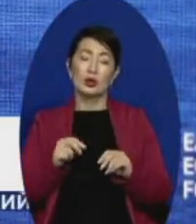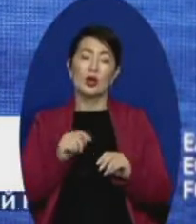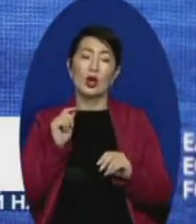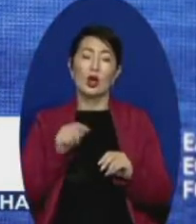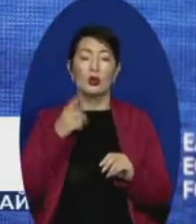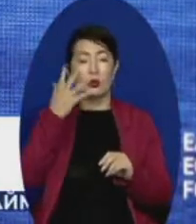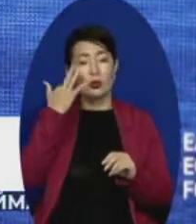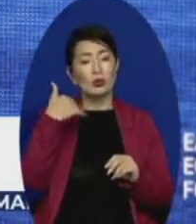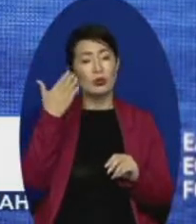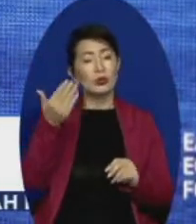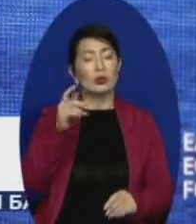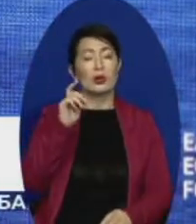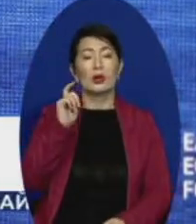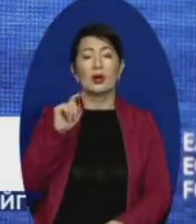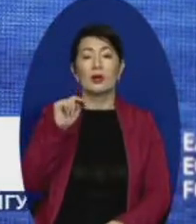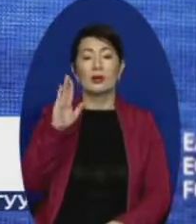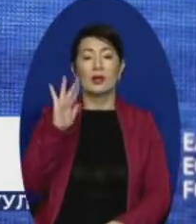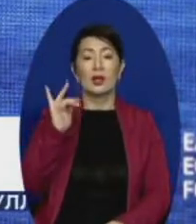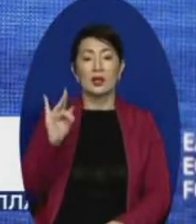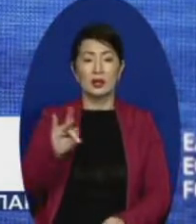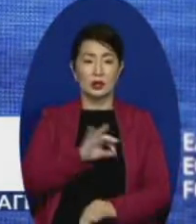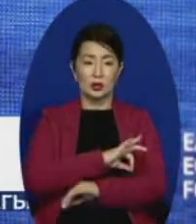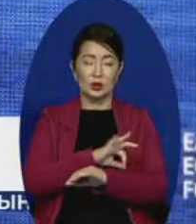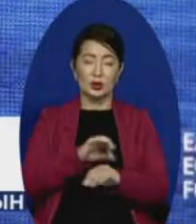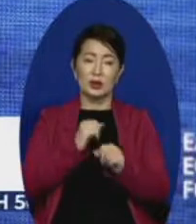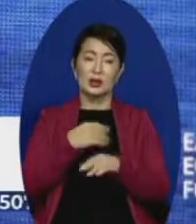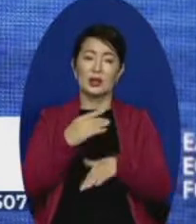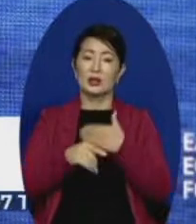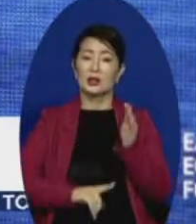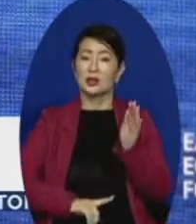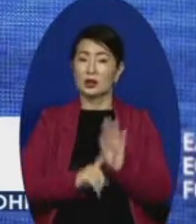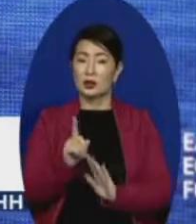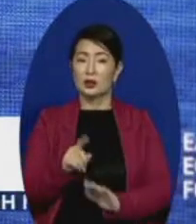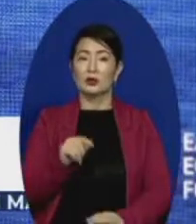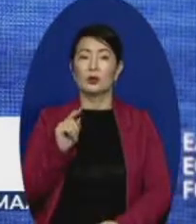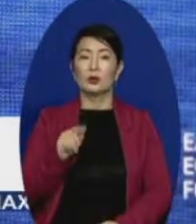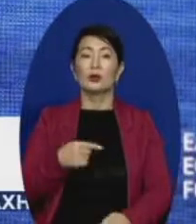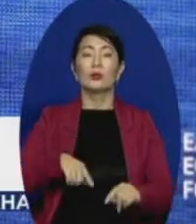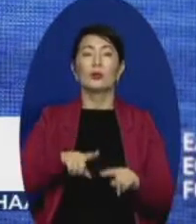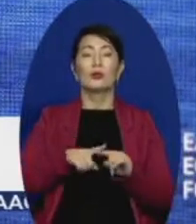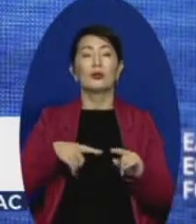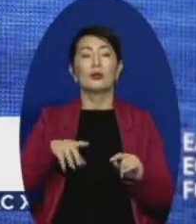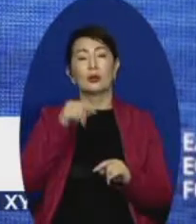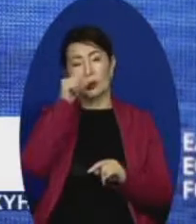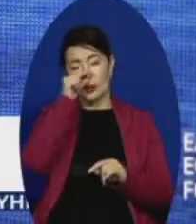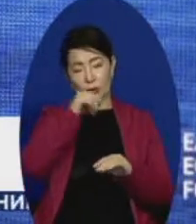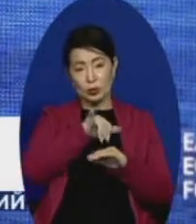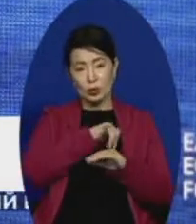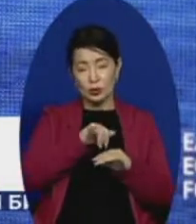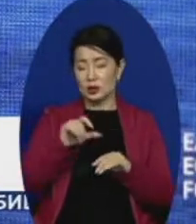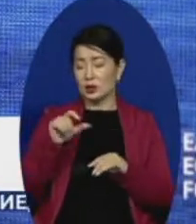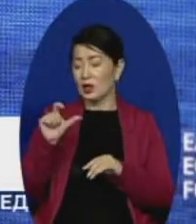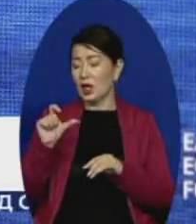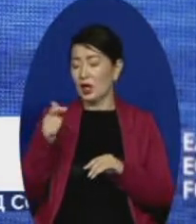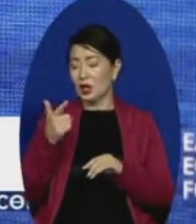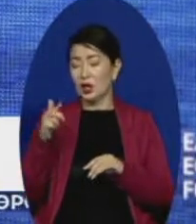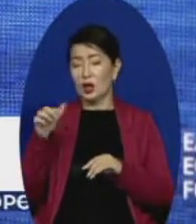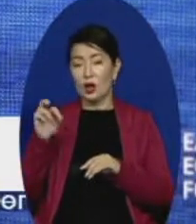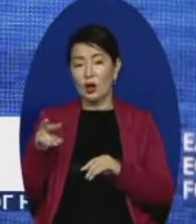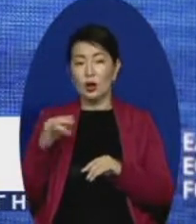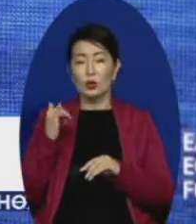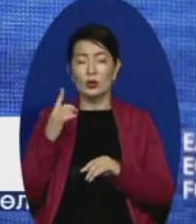Одоо ирэх хавар төслийн үйл ажиллагаа эхэлнэ. За мөн бид нар Оросын холбооны улстай Эгийн голын усан